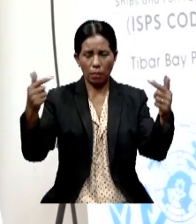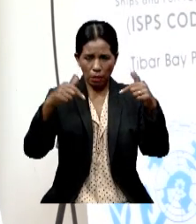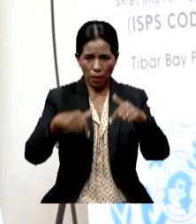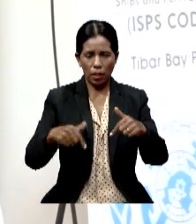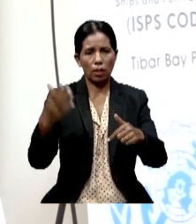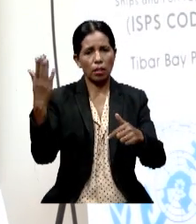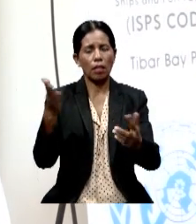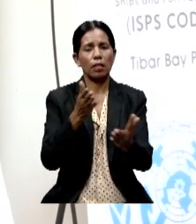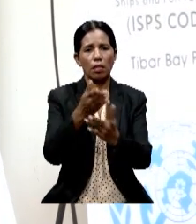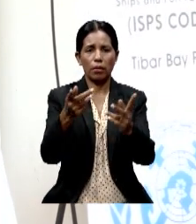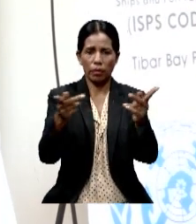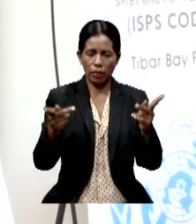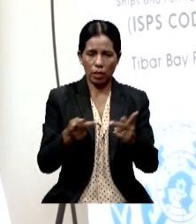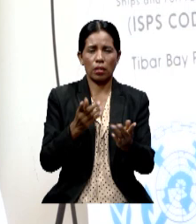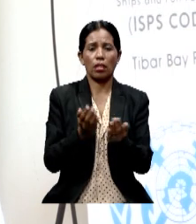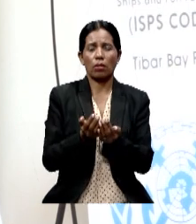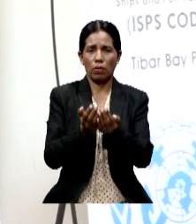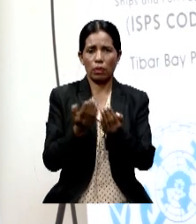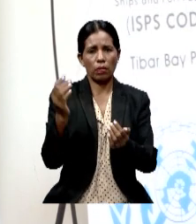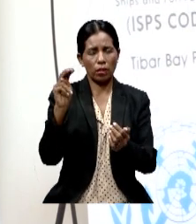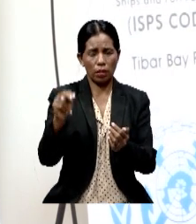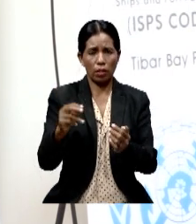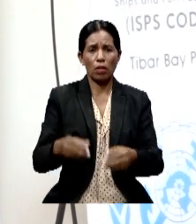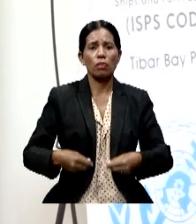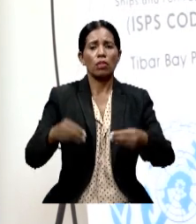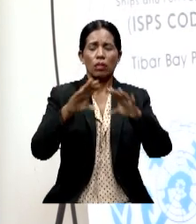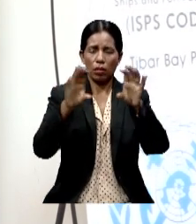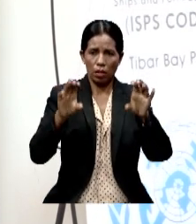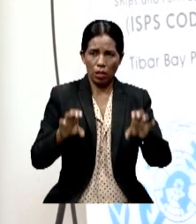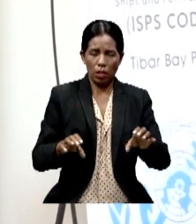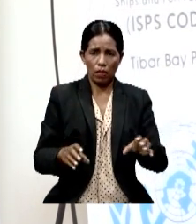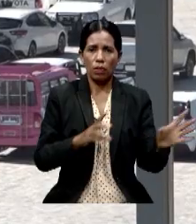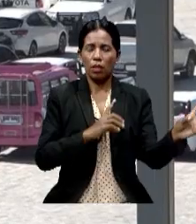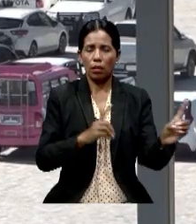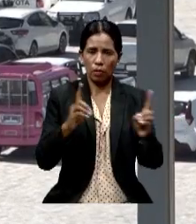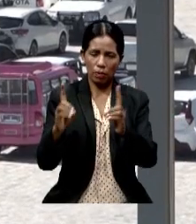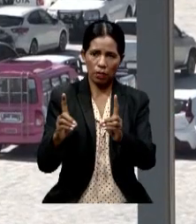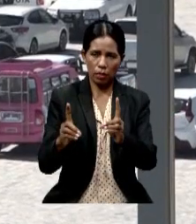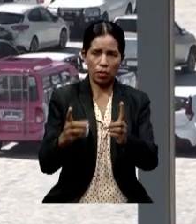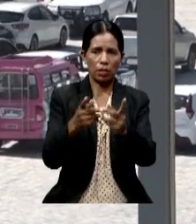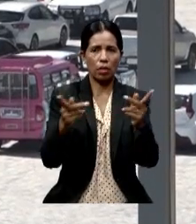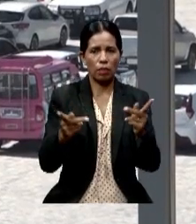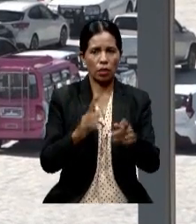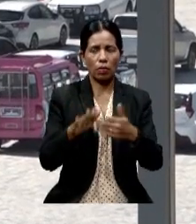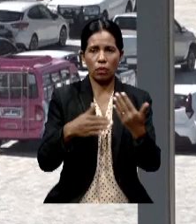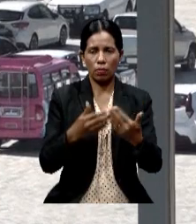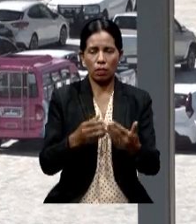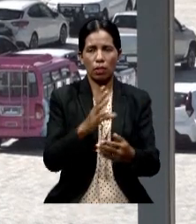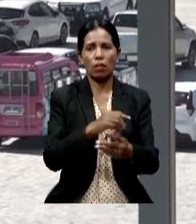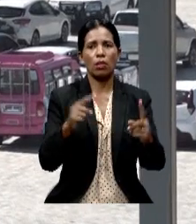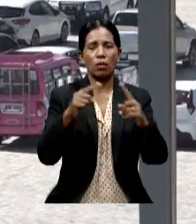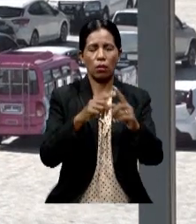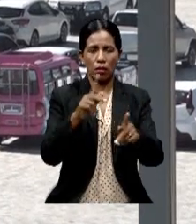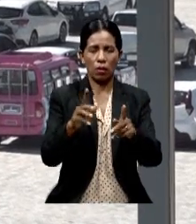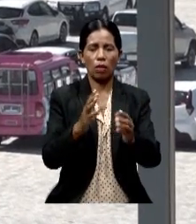Laran. Tuir sertifikat tu info bane para ho di implementa ia trenu baro ho ema